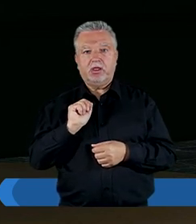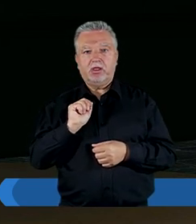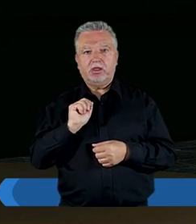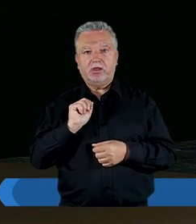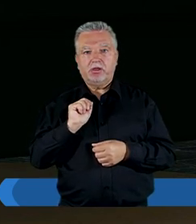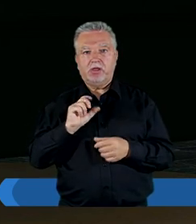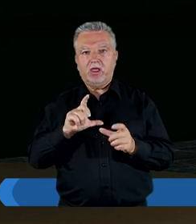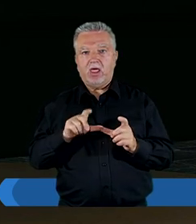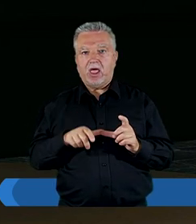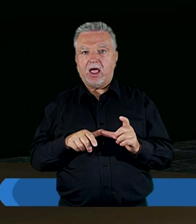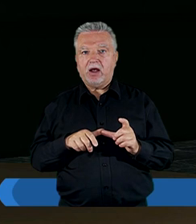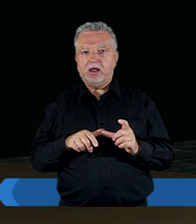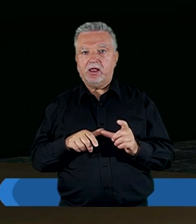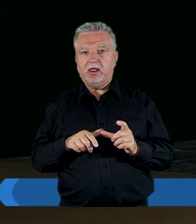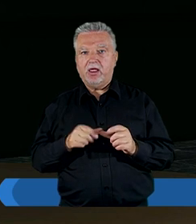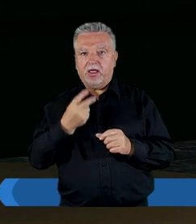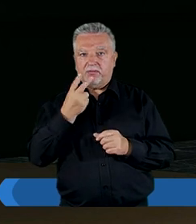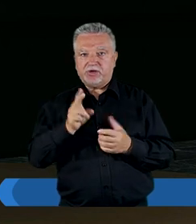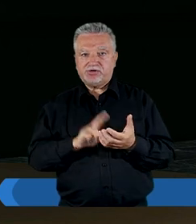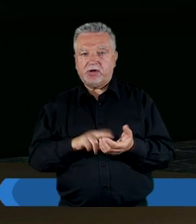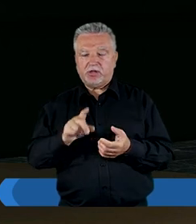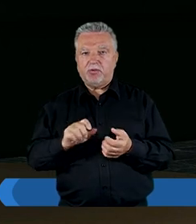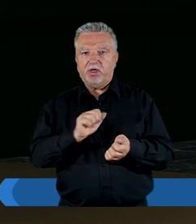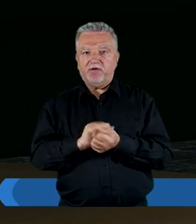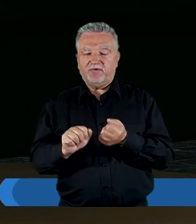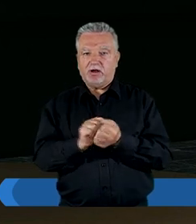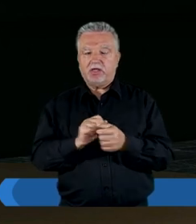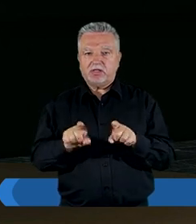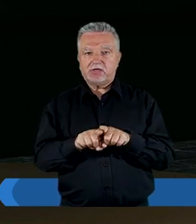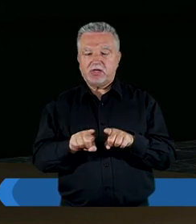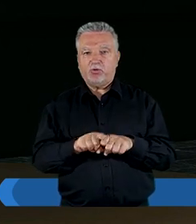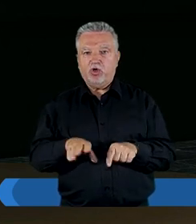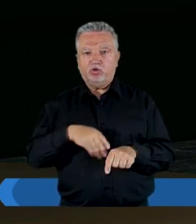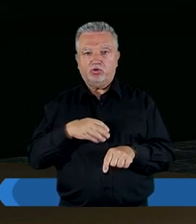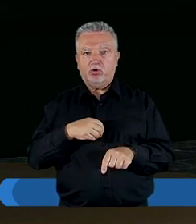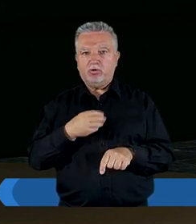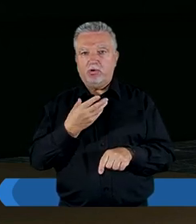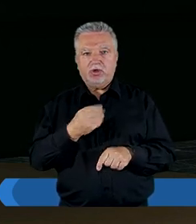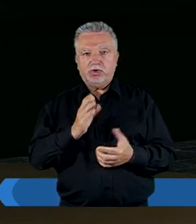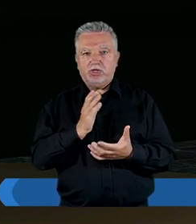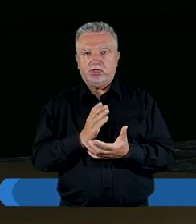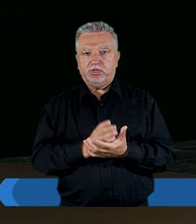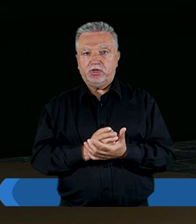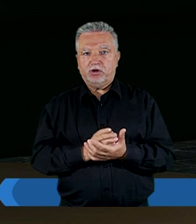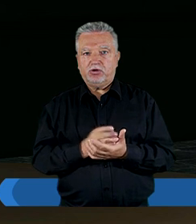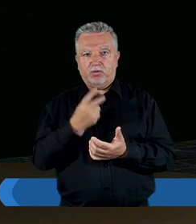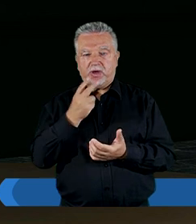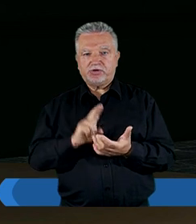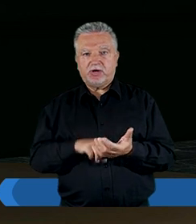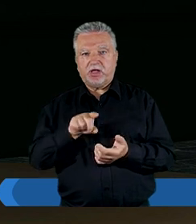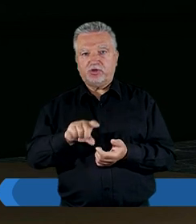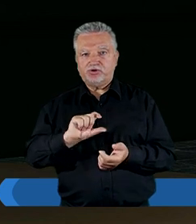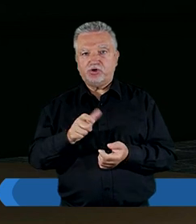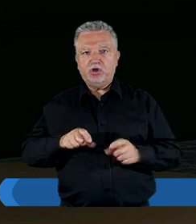ale też bym patrzyła bardziej na tą walkę duchową, czyli nie na to, co się dzieje wokół nas, tylko na to, co się dzieje